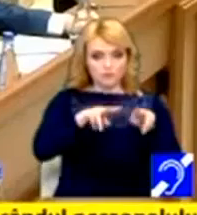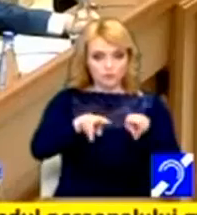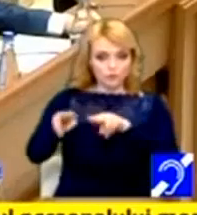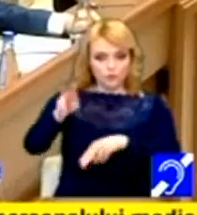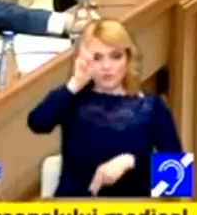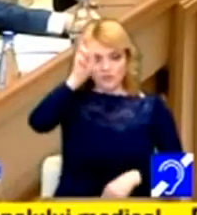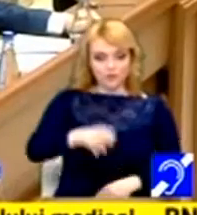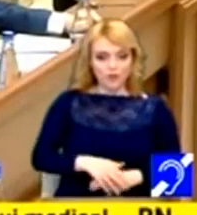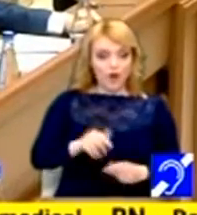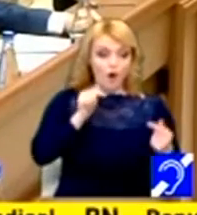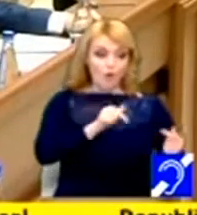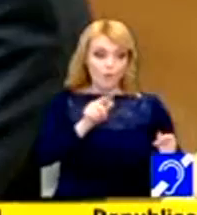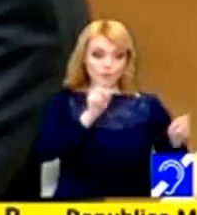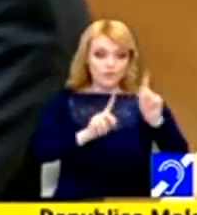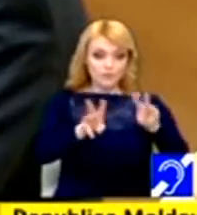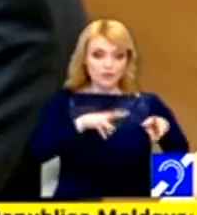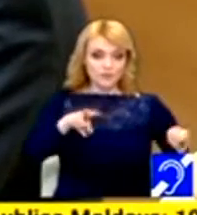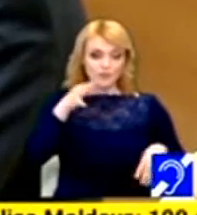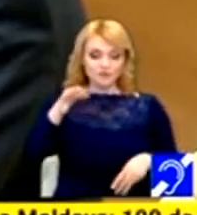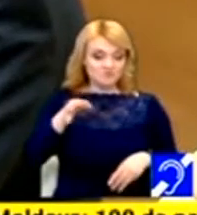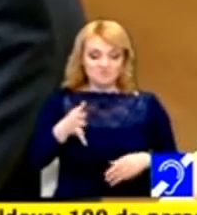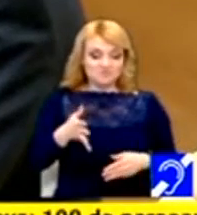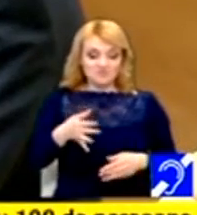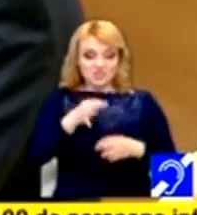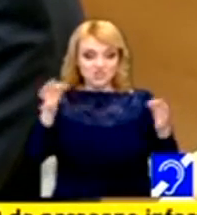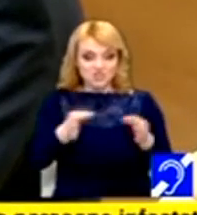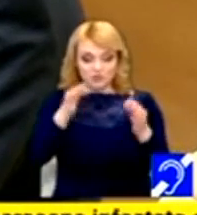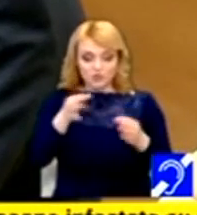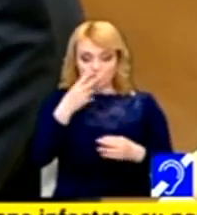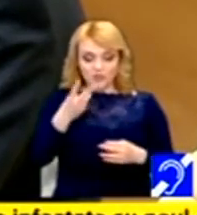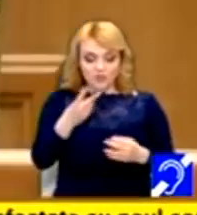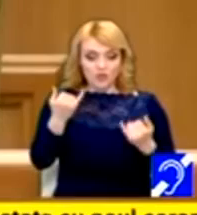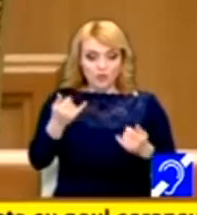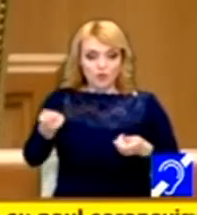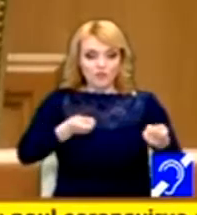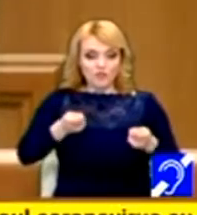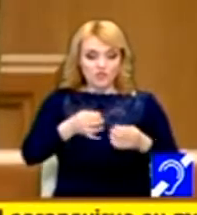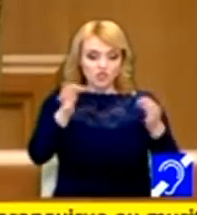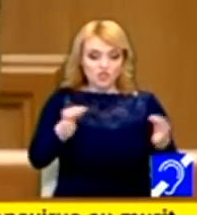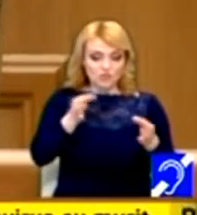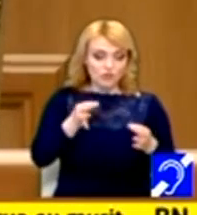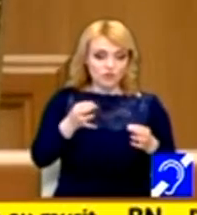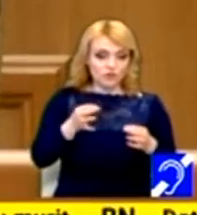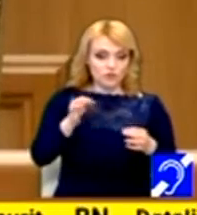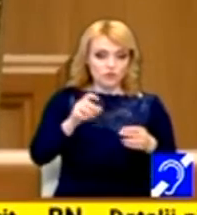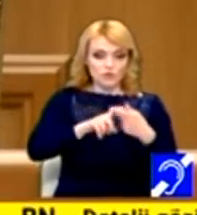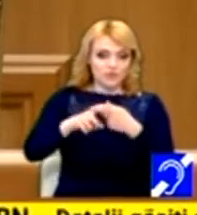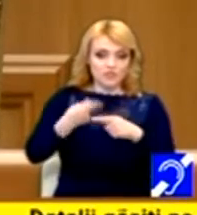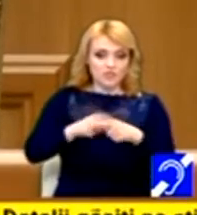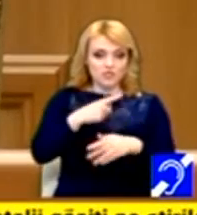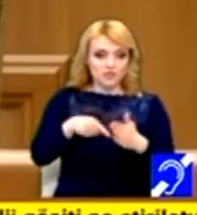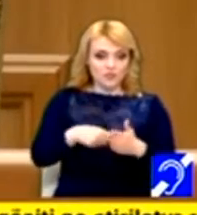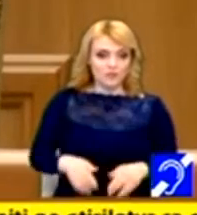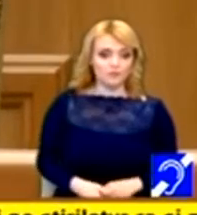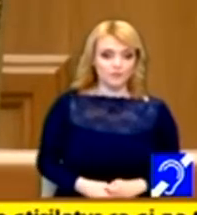statului, opoziția parlamentară spune că n-a văzut de la actuala guvernare nicio acțiune concretă în acest sens. Este multă